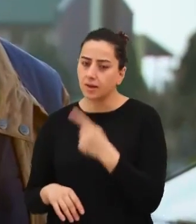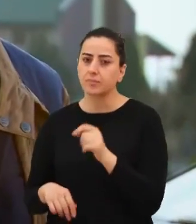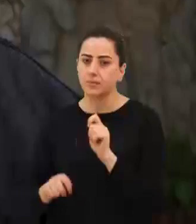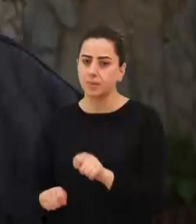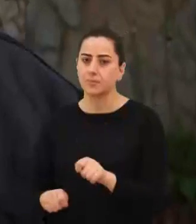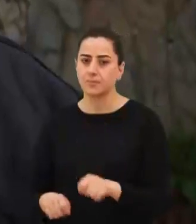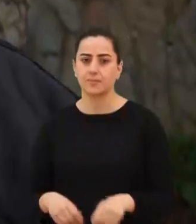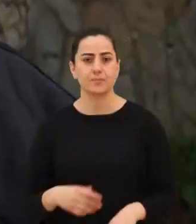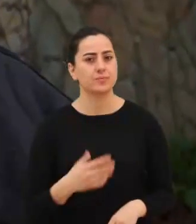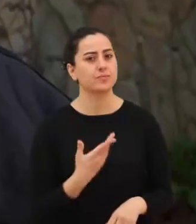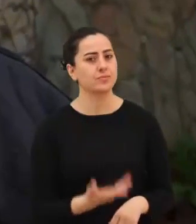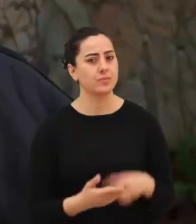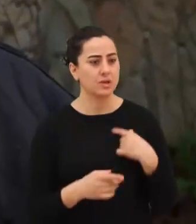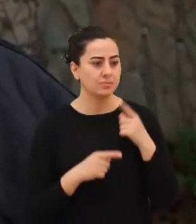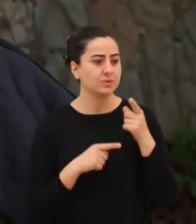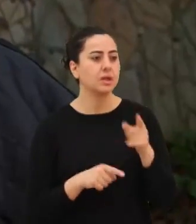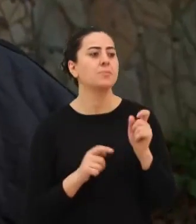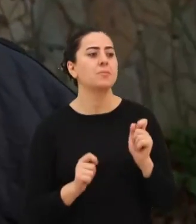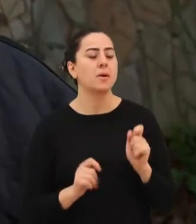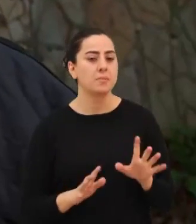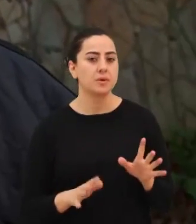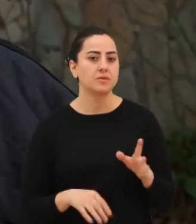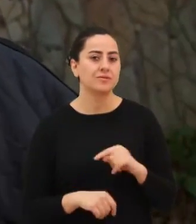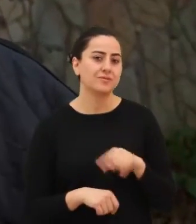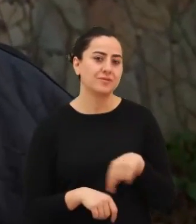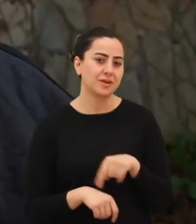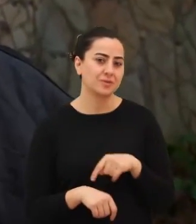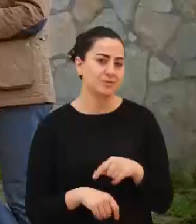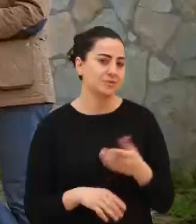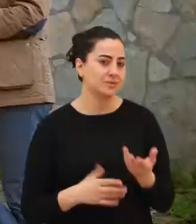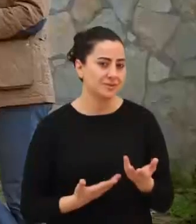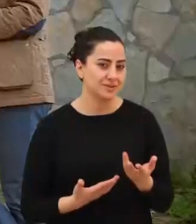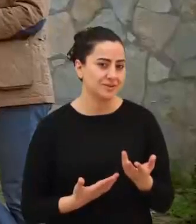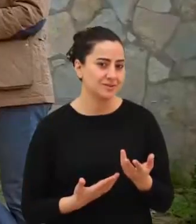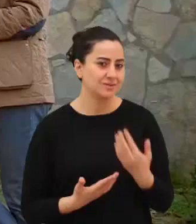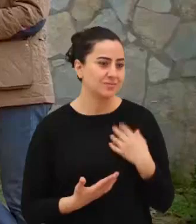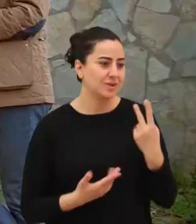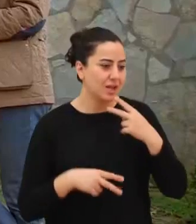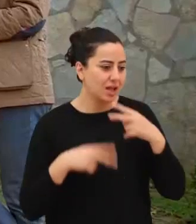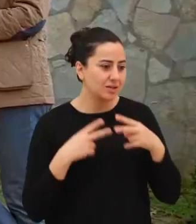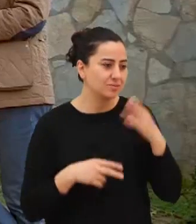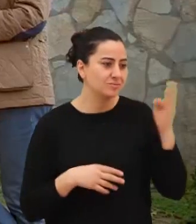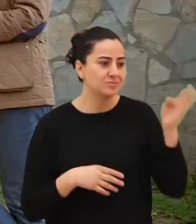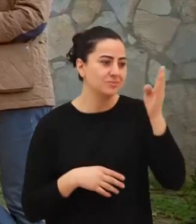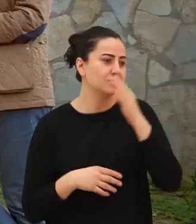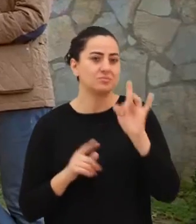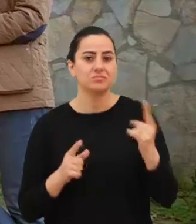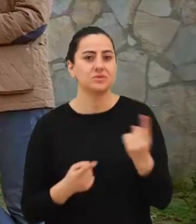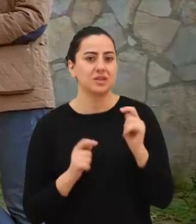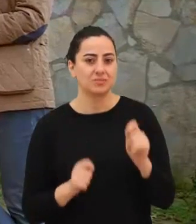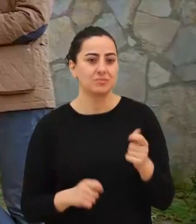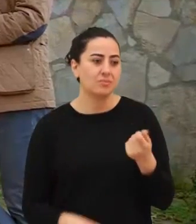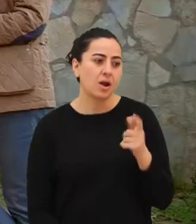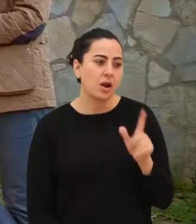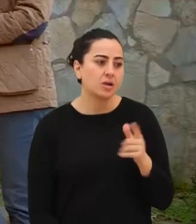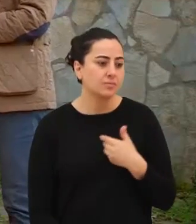dediğimi. Efendim, sizi takip etmezken vakit geçirmem gerekiyor. Yani ne bileyim, bir restorandan şuraya buraya gitmem lazım. Onun için de